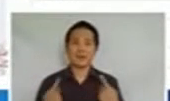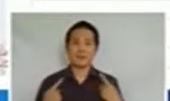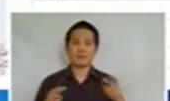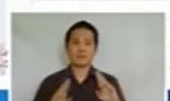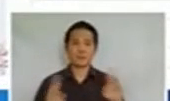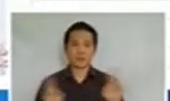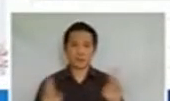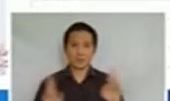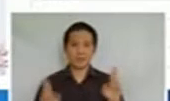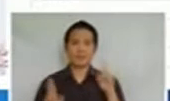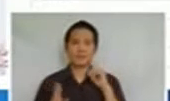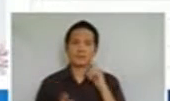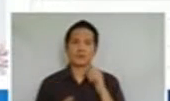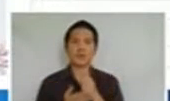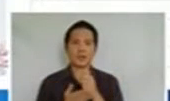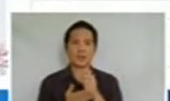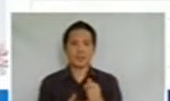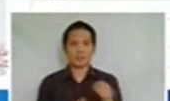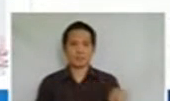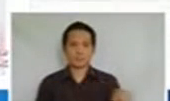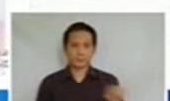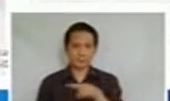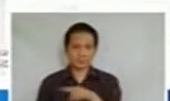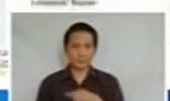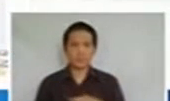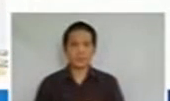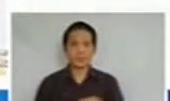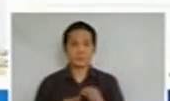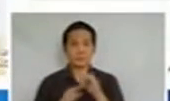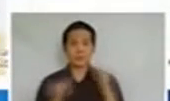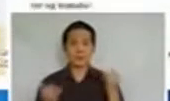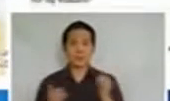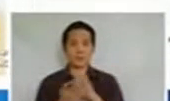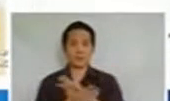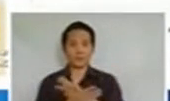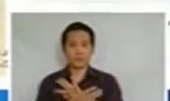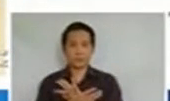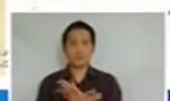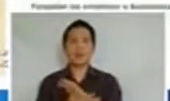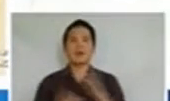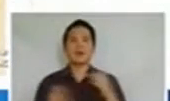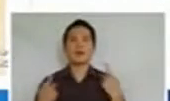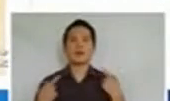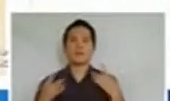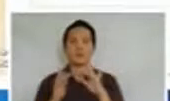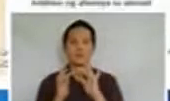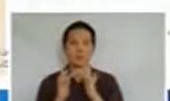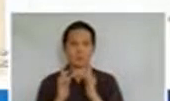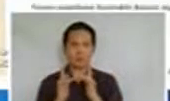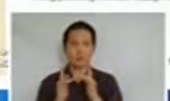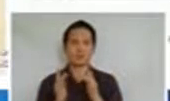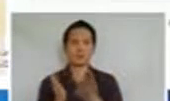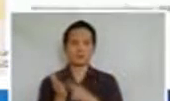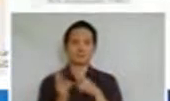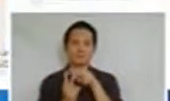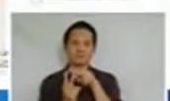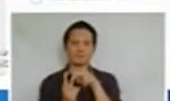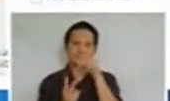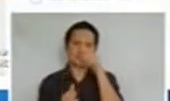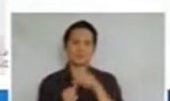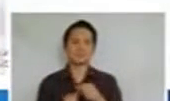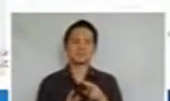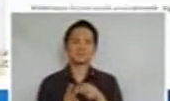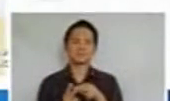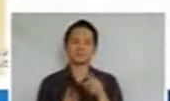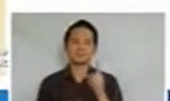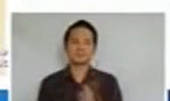ay impormasyon na may kinalaman po doon sa pag-uwi nila dito sa Pilipinas dahil gusto po natin